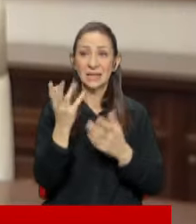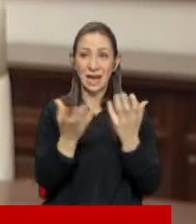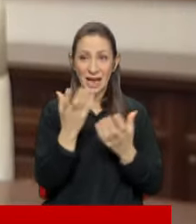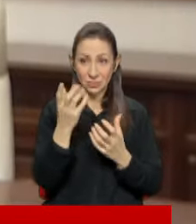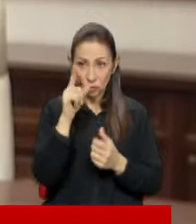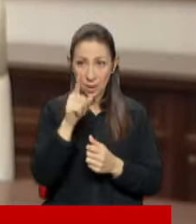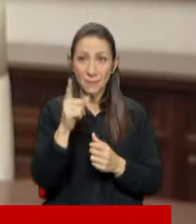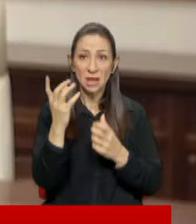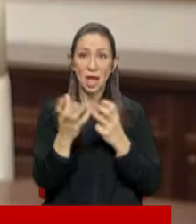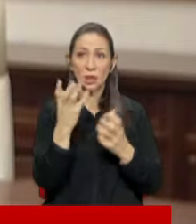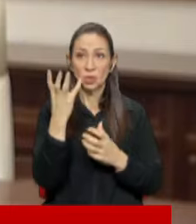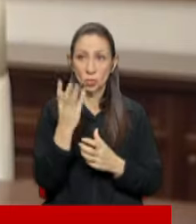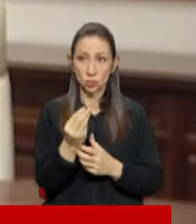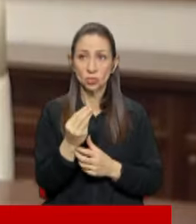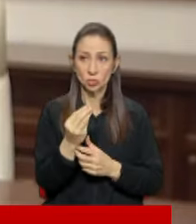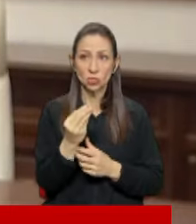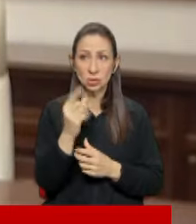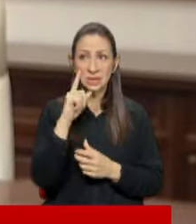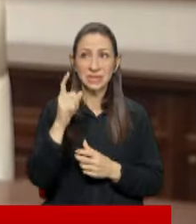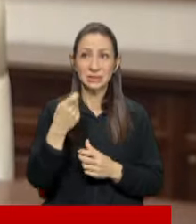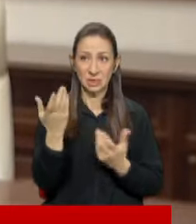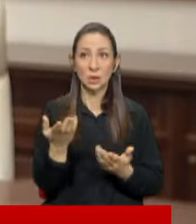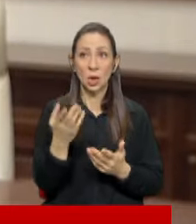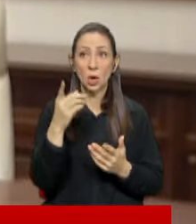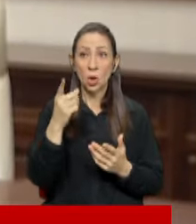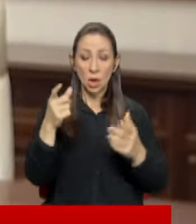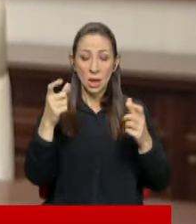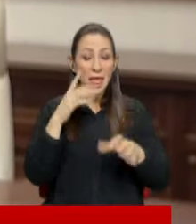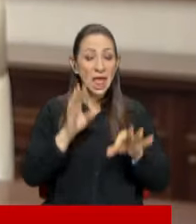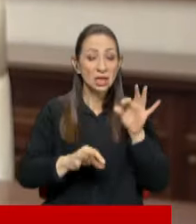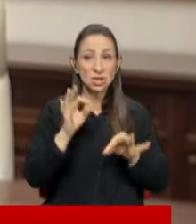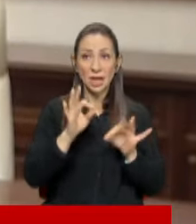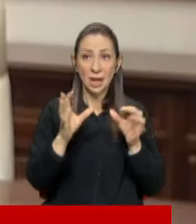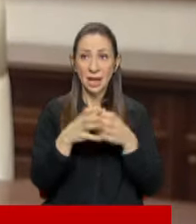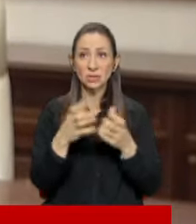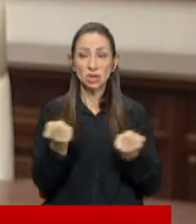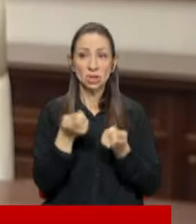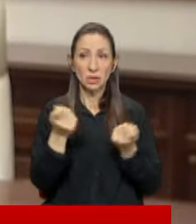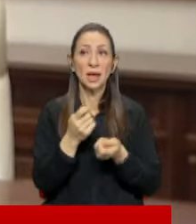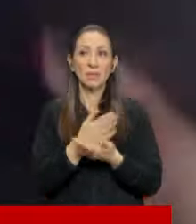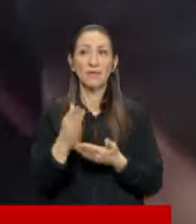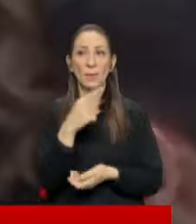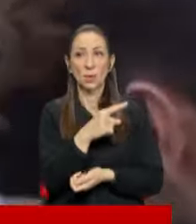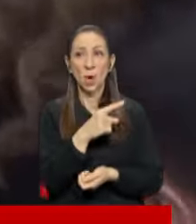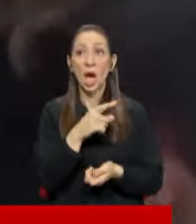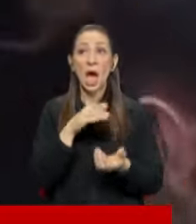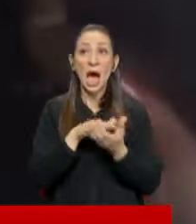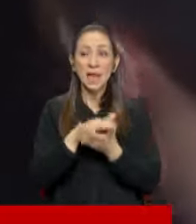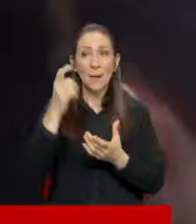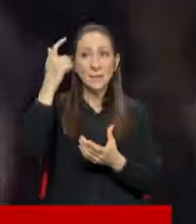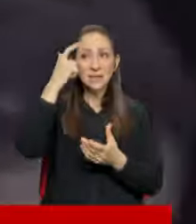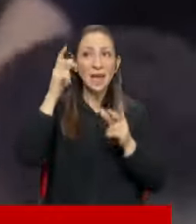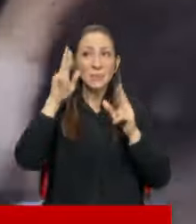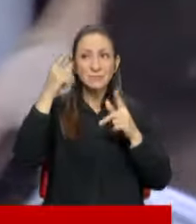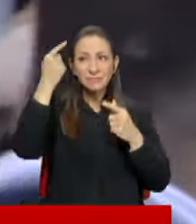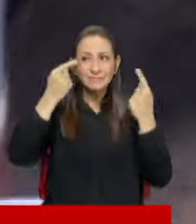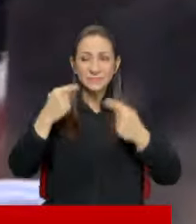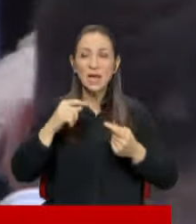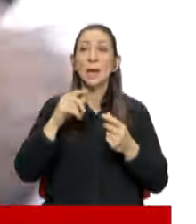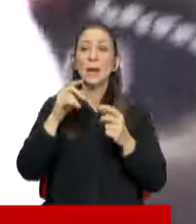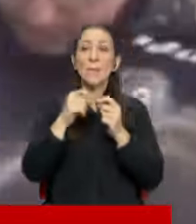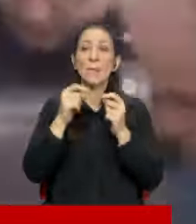bir yangın olduğunu tespit ettik. Olay yeri inceleme ekiplerimiz çalışmalarını sürdürüyor. Ayağından ve başından yaralanan Büyük